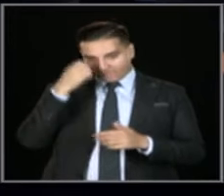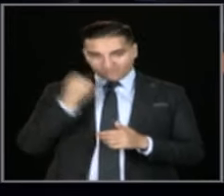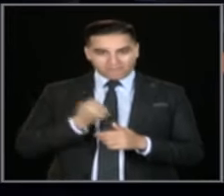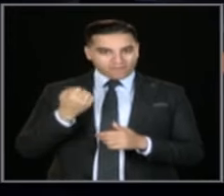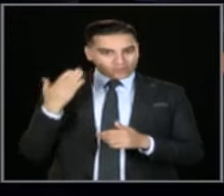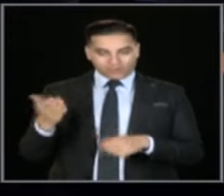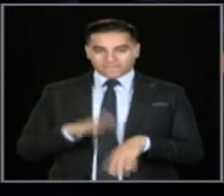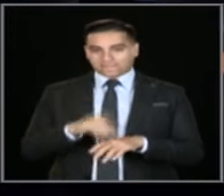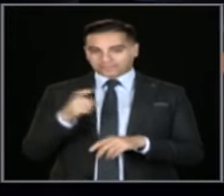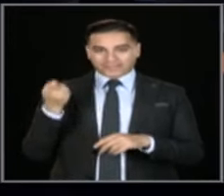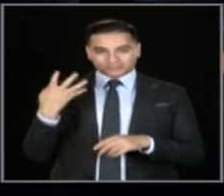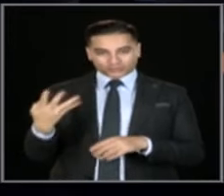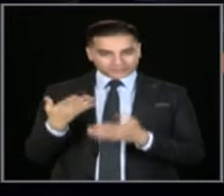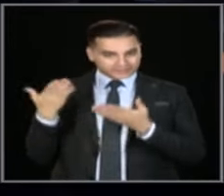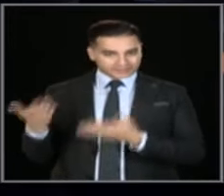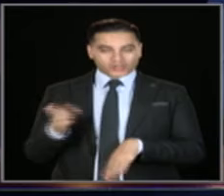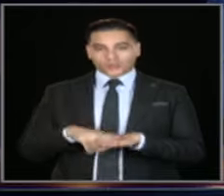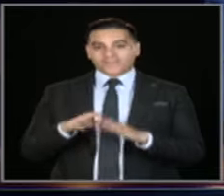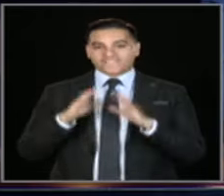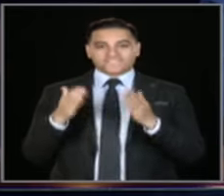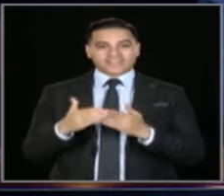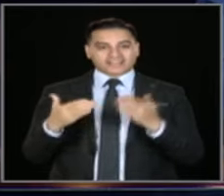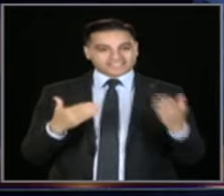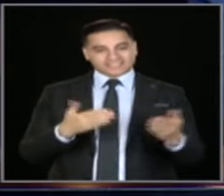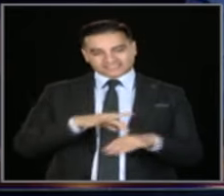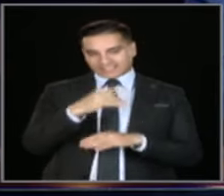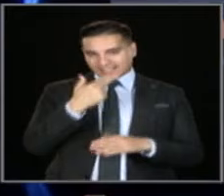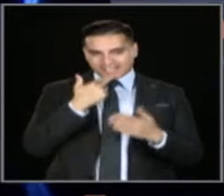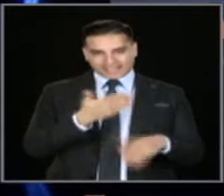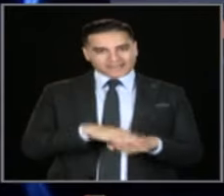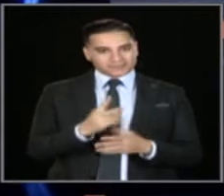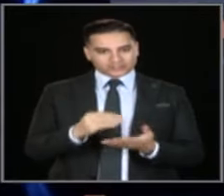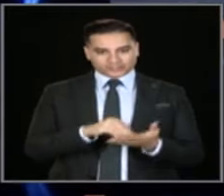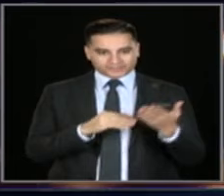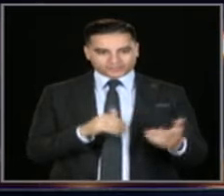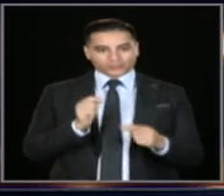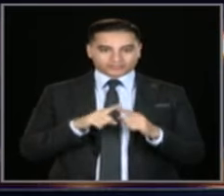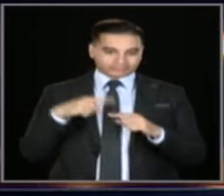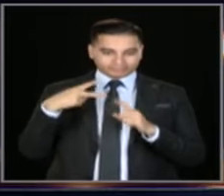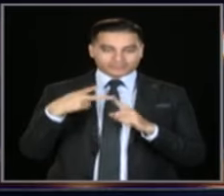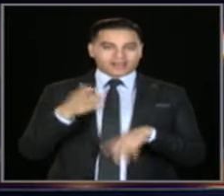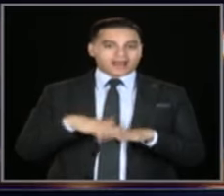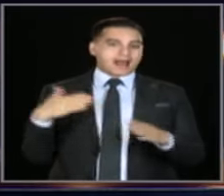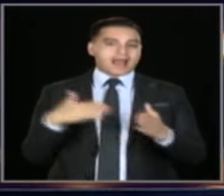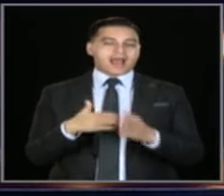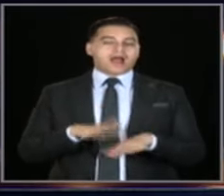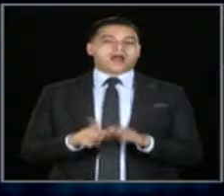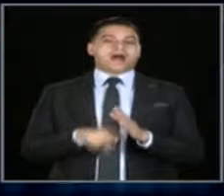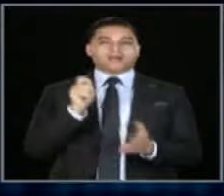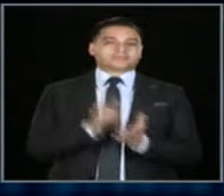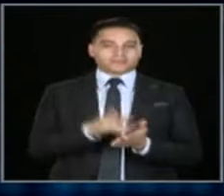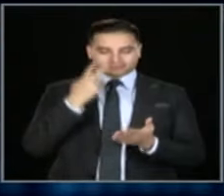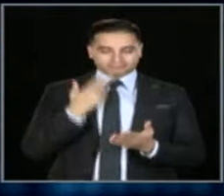مبروك، 145 نقطة. فريق جودزيلا هارد لك 20. ودلوقتي مع آخر فقرة، فقرة عجلة